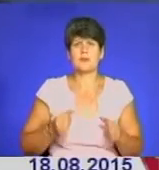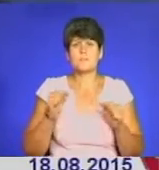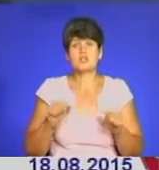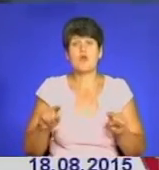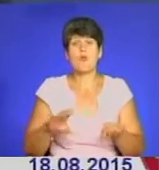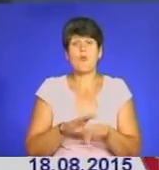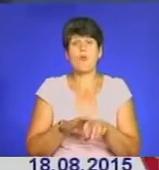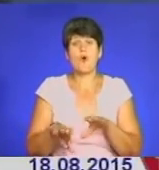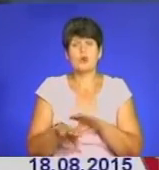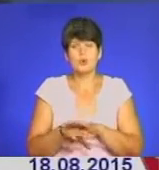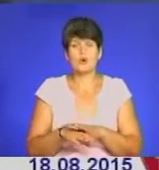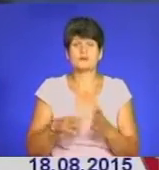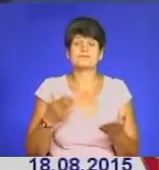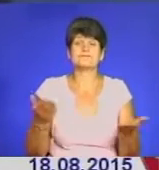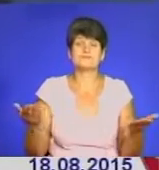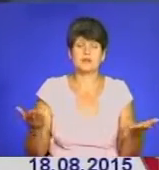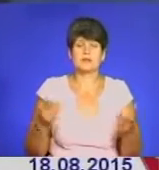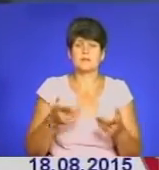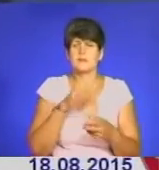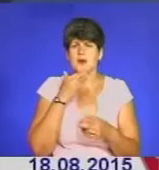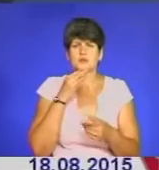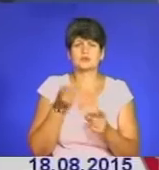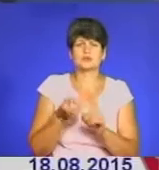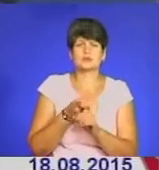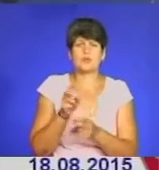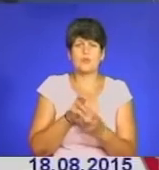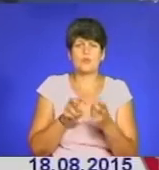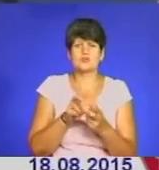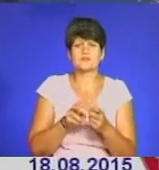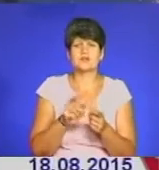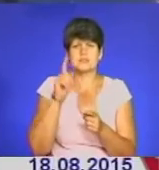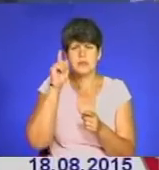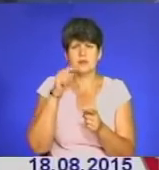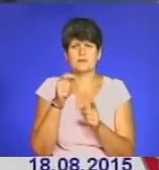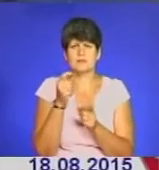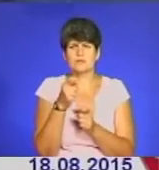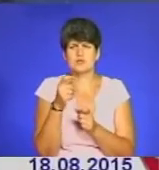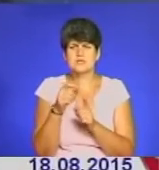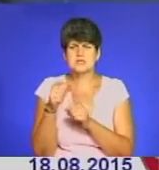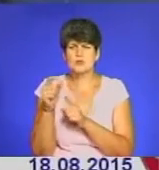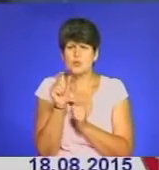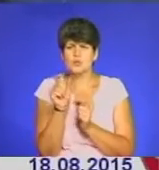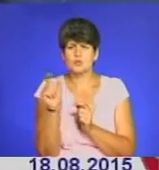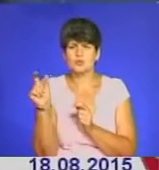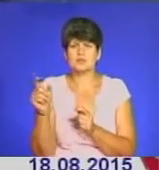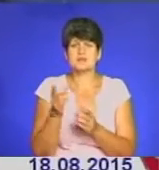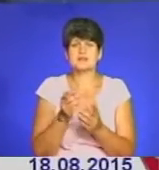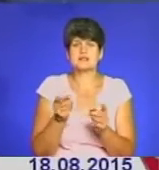але дуже багато долучилося до його пошуків. Вона знає посекундно і зв'язувалася з його